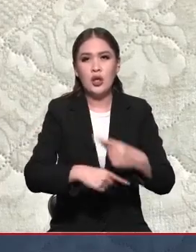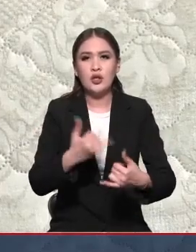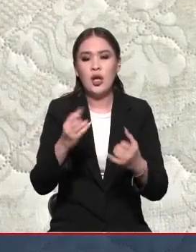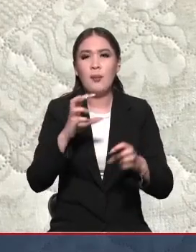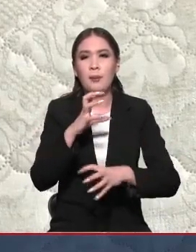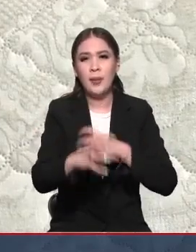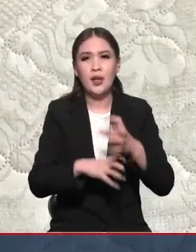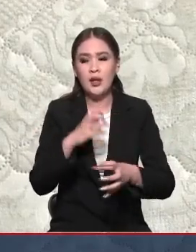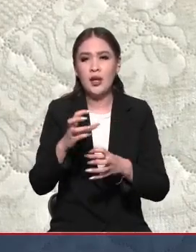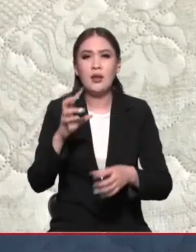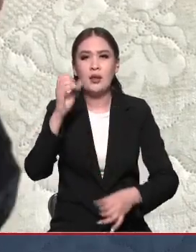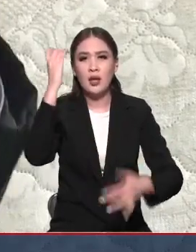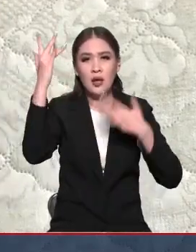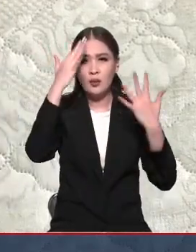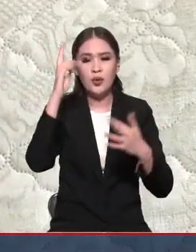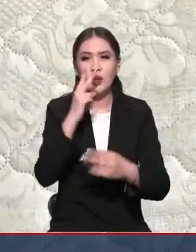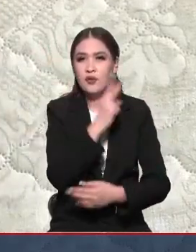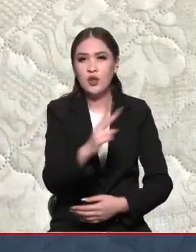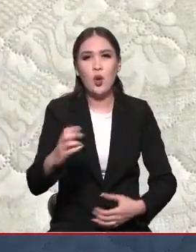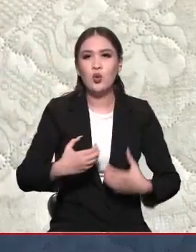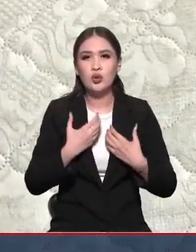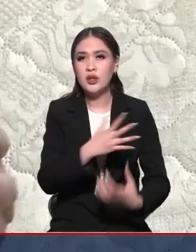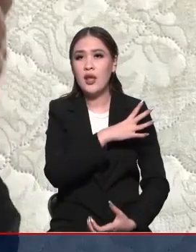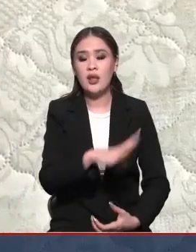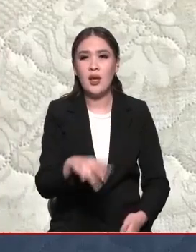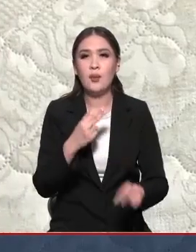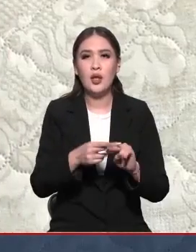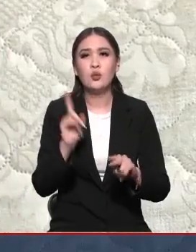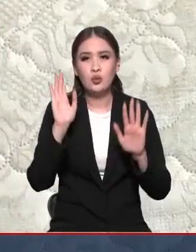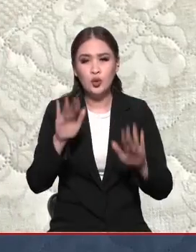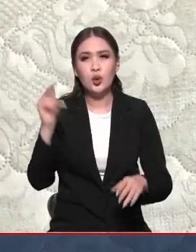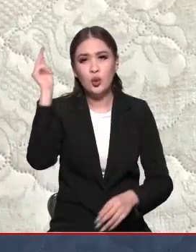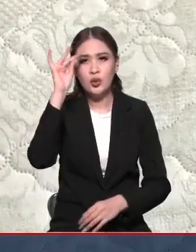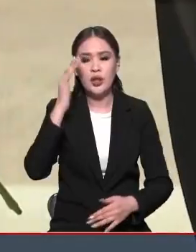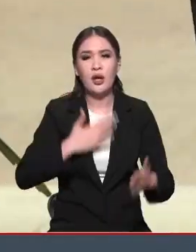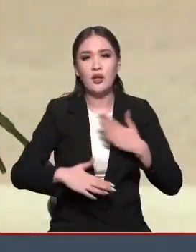мирным небом и не увидели этого ужаса. Пусть развиваются, учатся и радуются жизни.